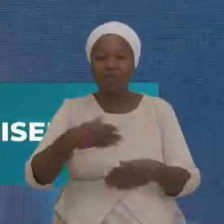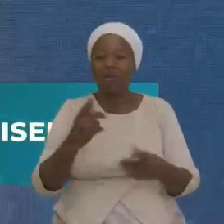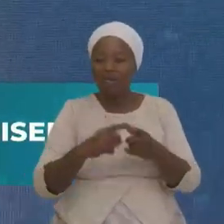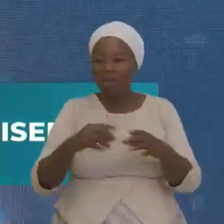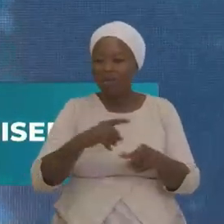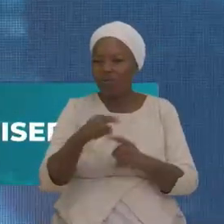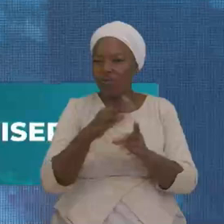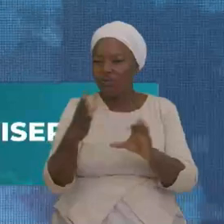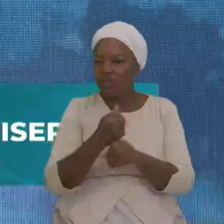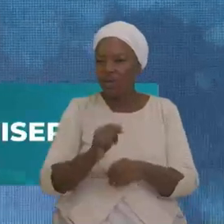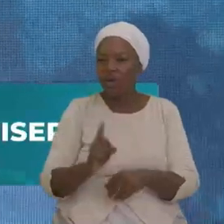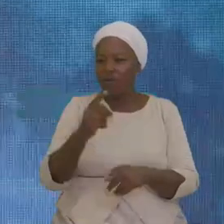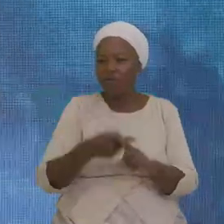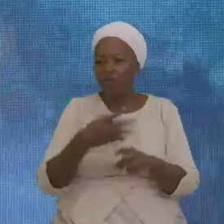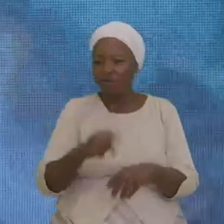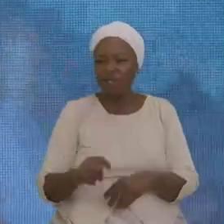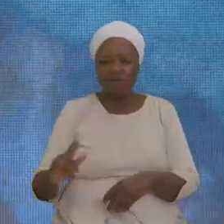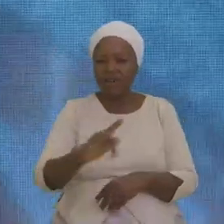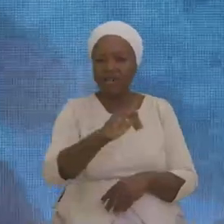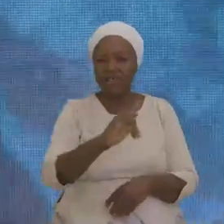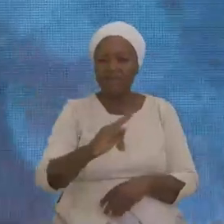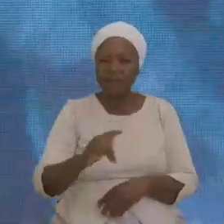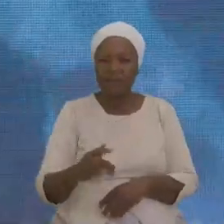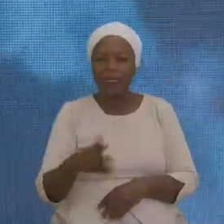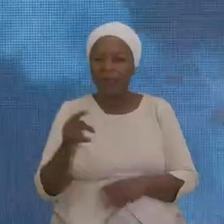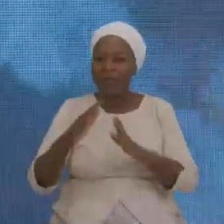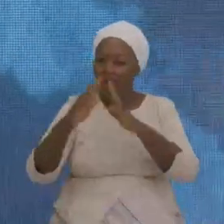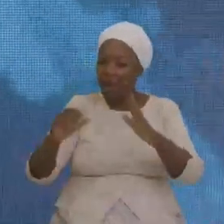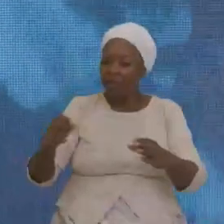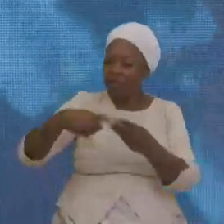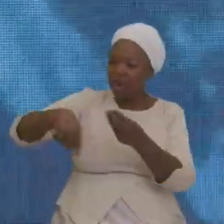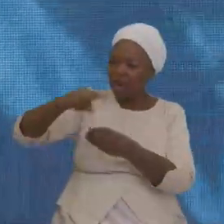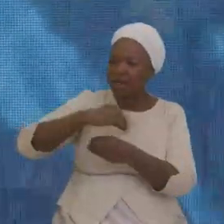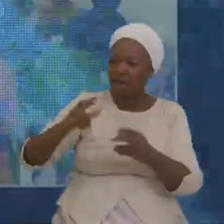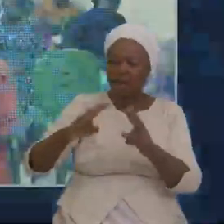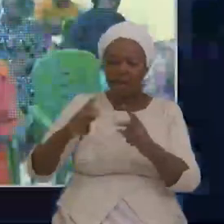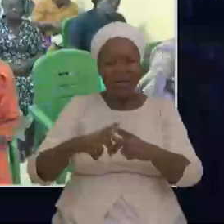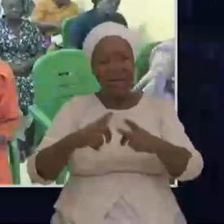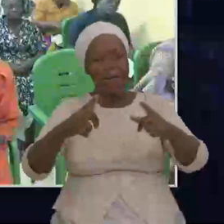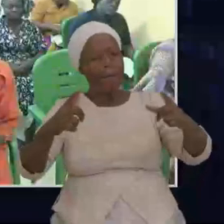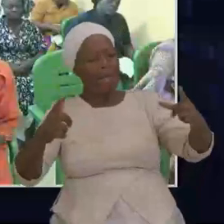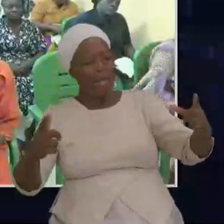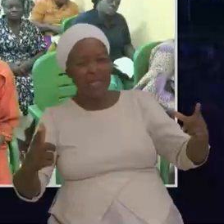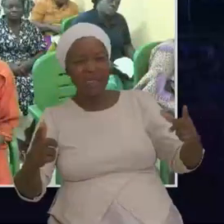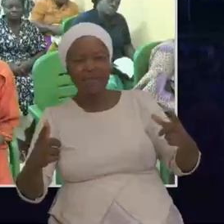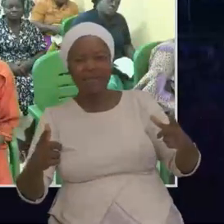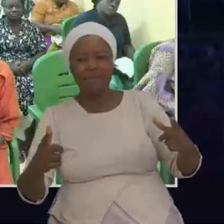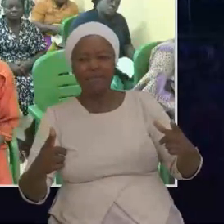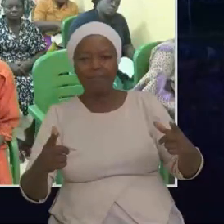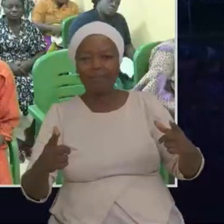de la fenêtre. Quand vous prenez l'envol, les maisons sont grandes au départ.